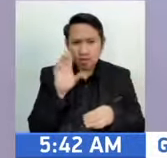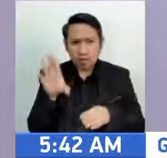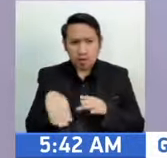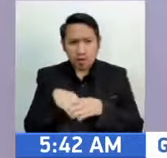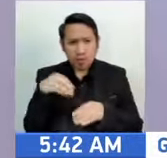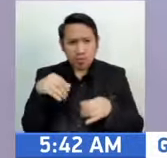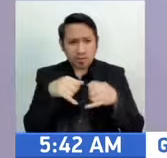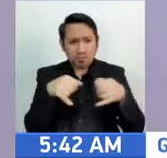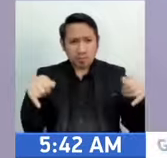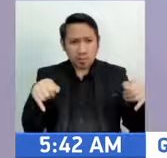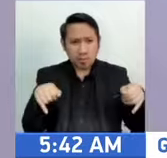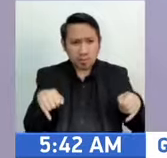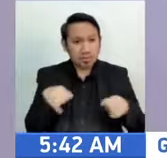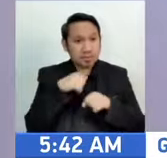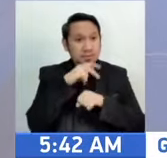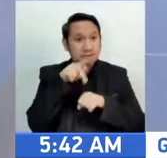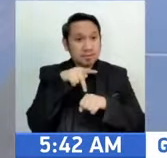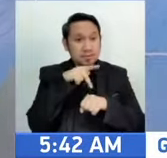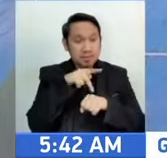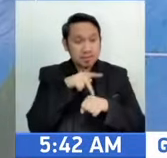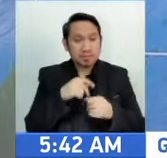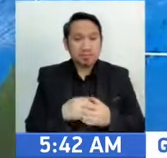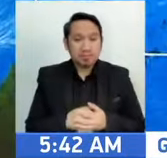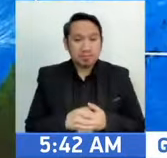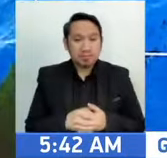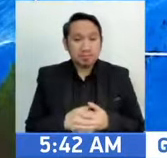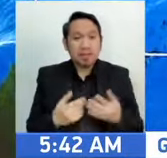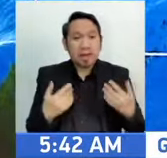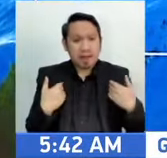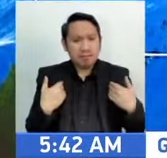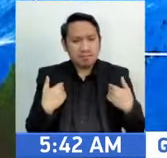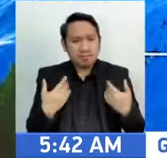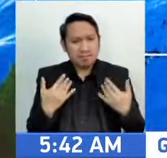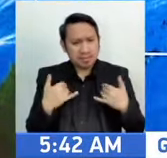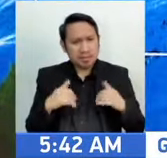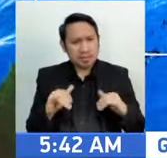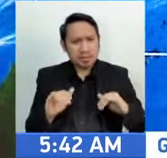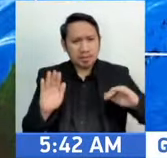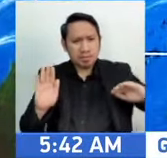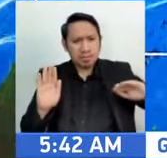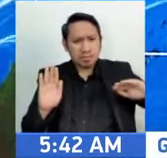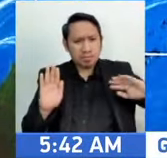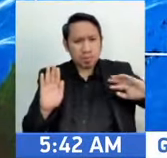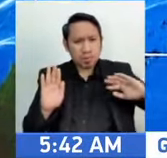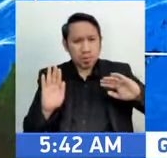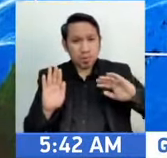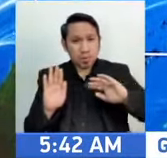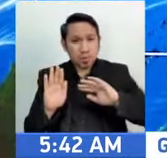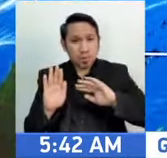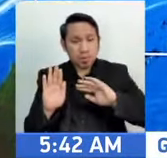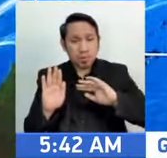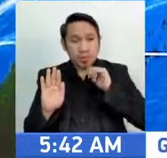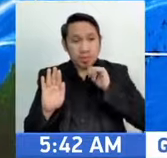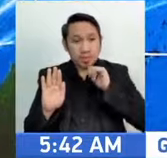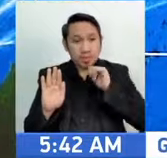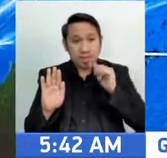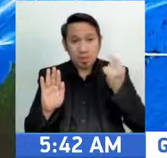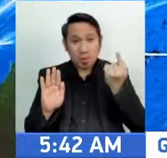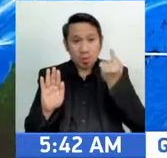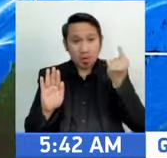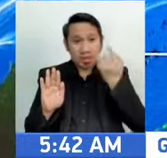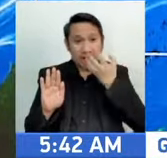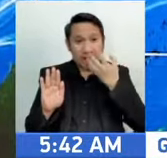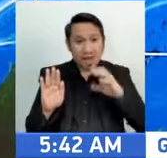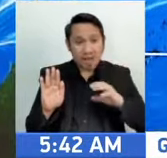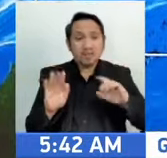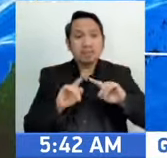Ayon po sa PAGASA, easterlies pa rin ang patuloy na nakakaapekto sa bansa. Hindi lang po mainit na temperatura ang dinudulot niyan, kundi pwede rin ang